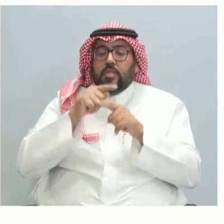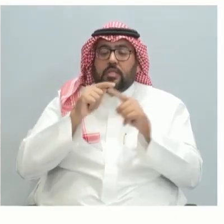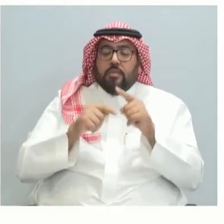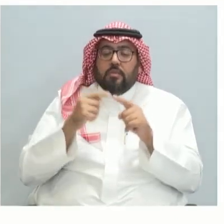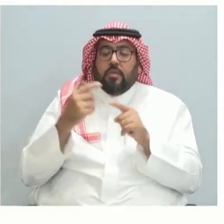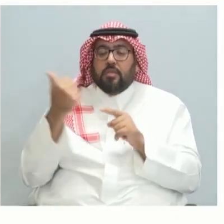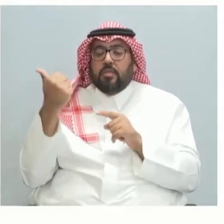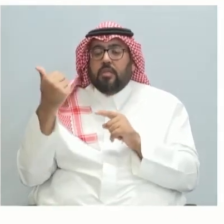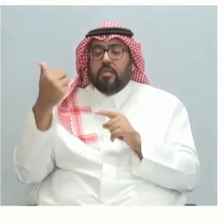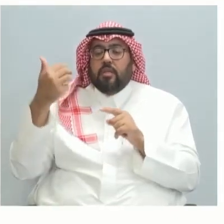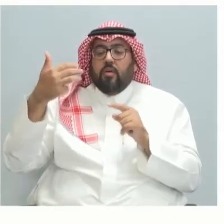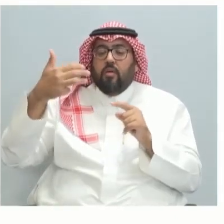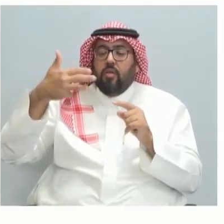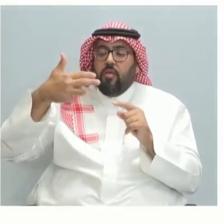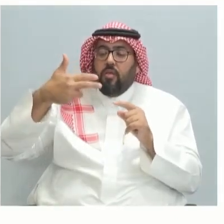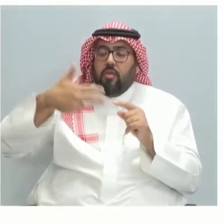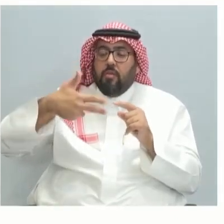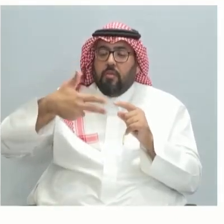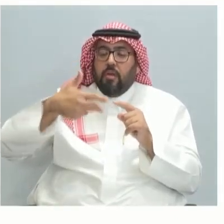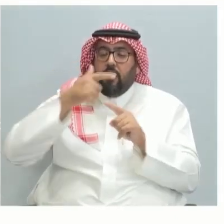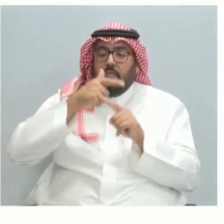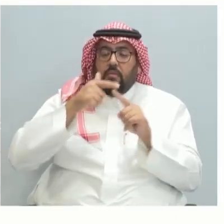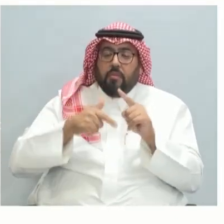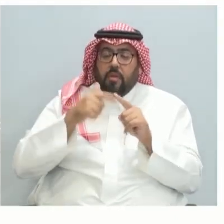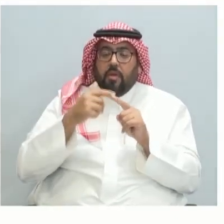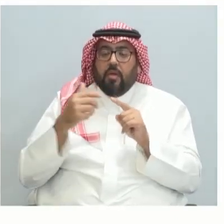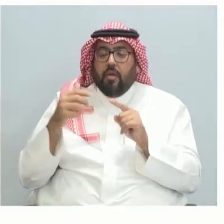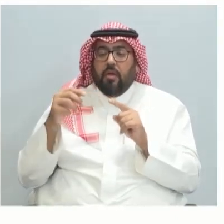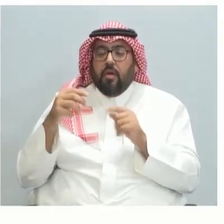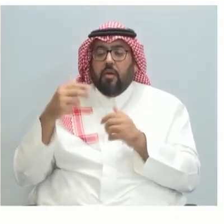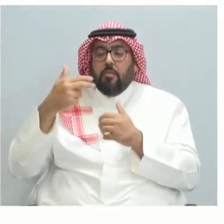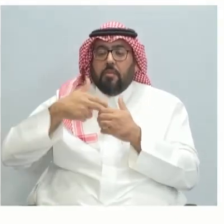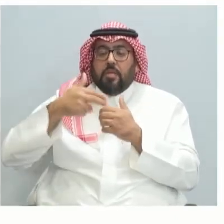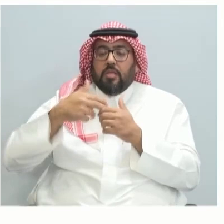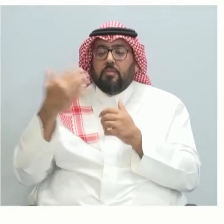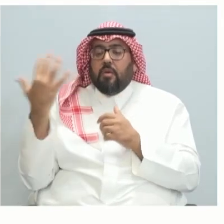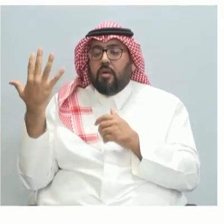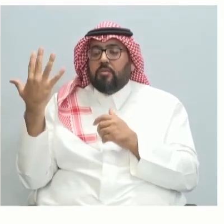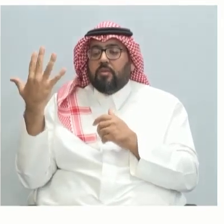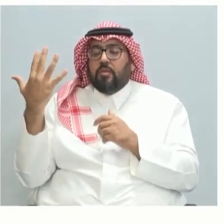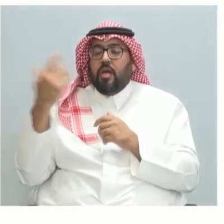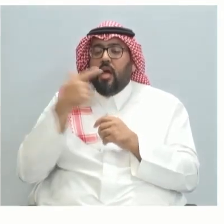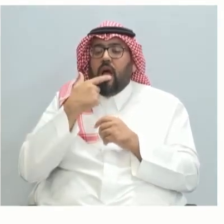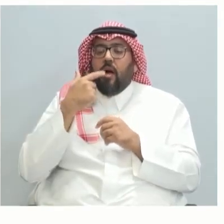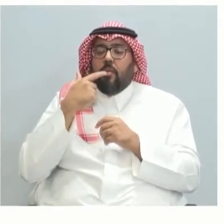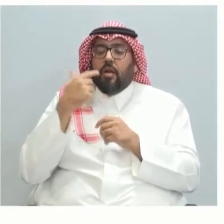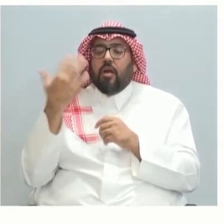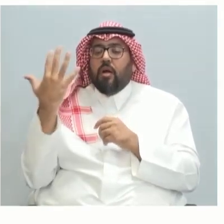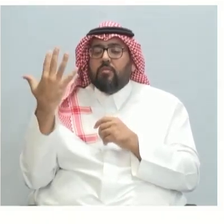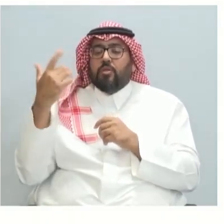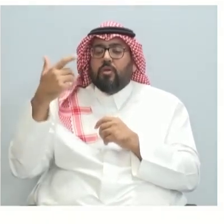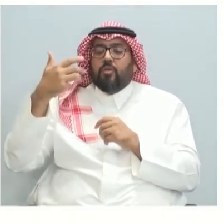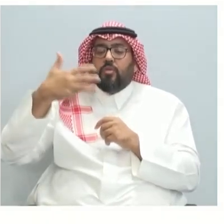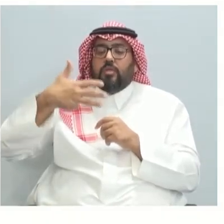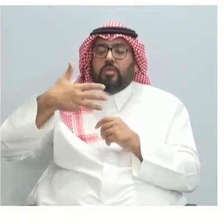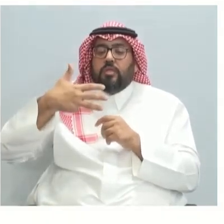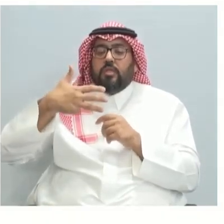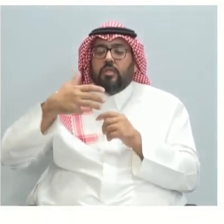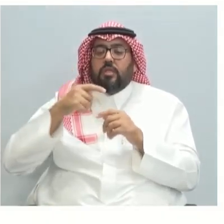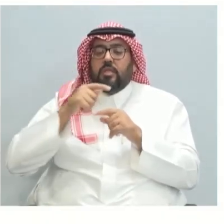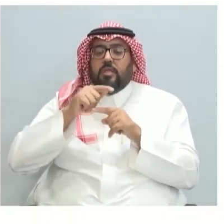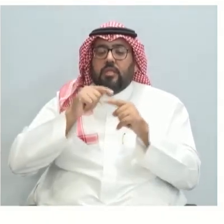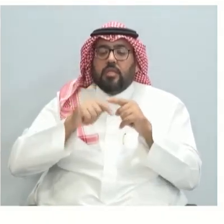بنزين 95 بنسبه 8% وديزل بنسبه سته في المئه نريد ان نمثل هذه البيانات